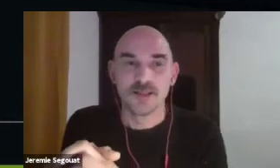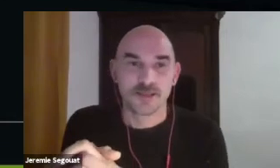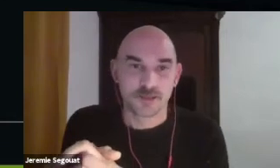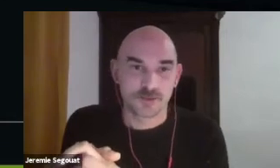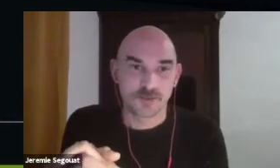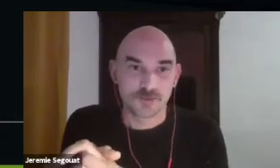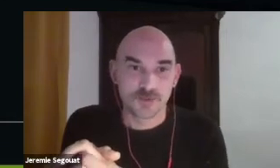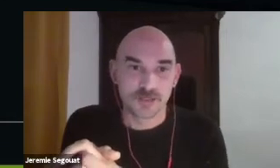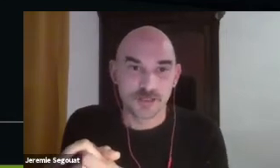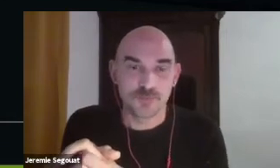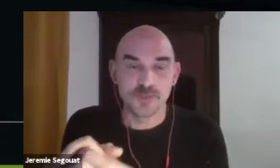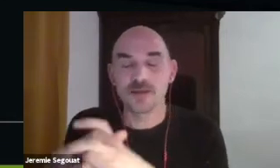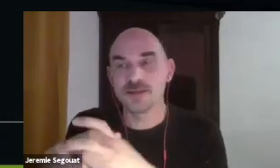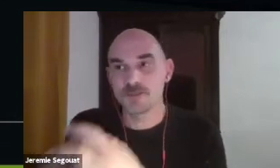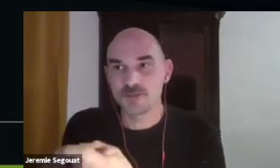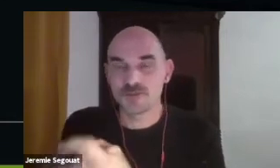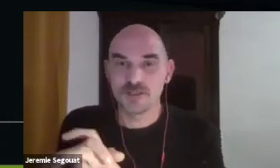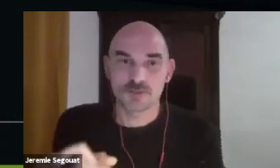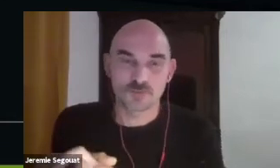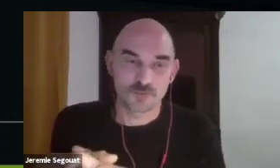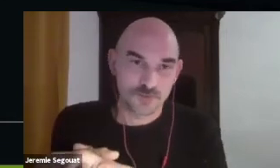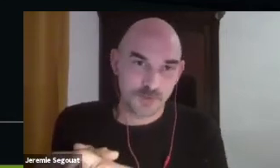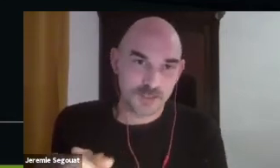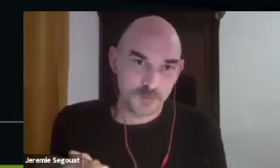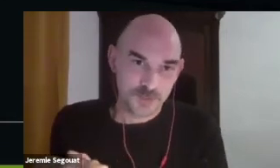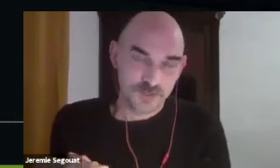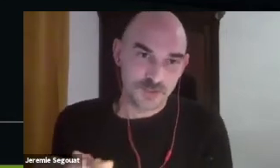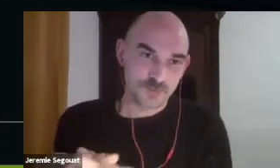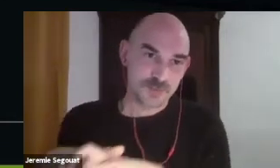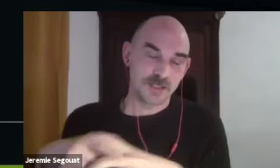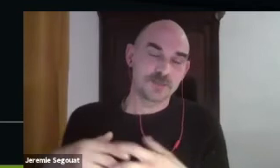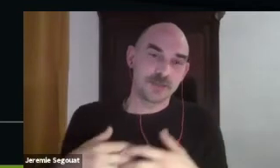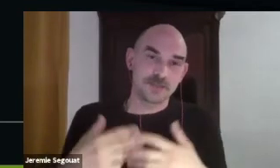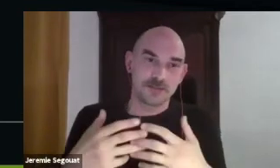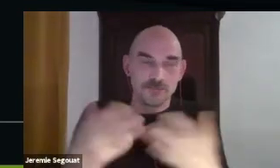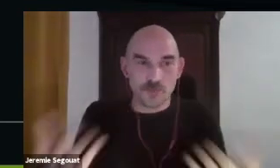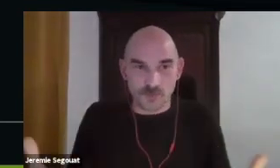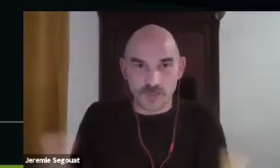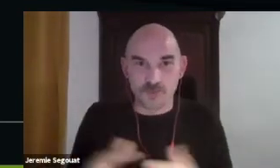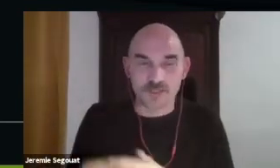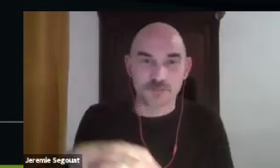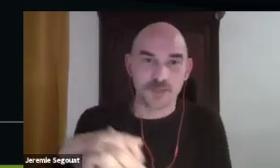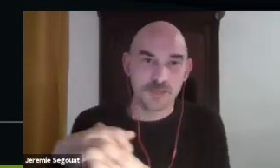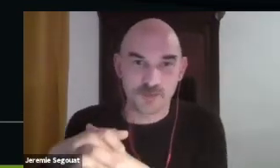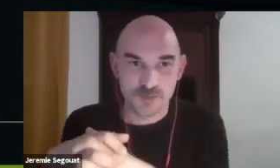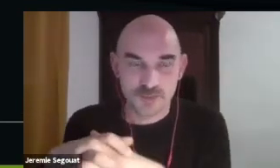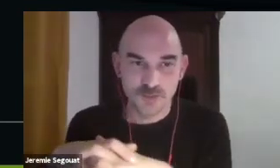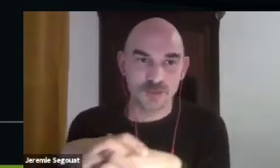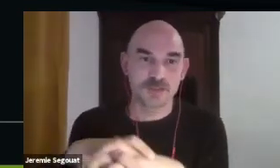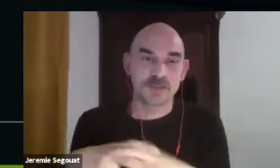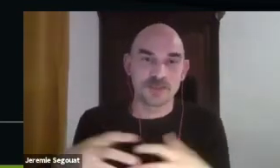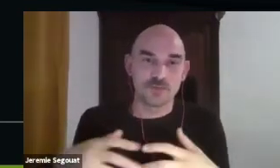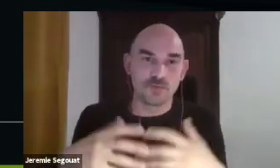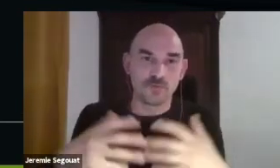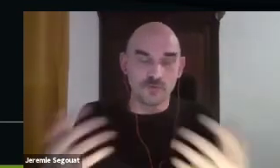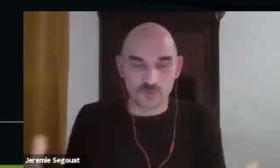et puis un espace de signation ce que j'appelle espace de signation c'est l'espace dans lequel on va exprimer la langue des signes donc